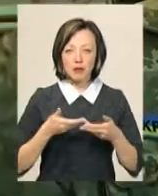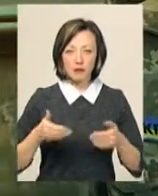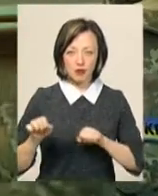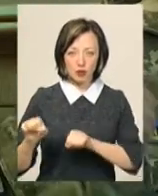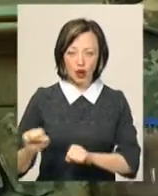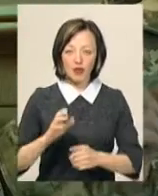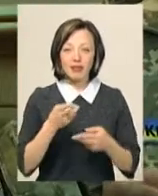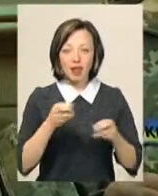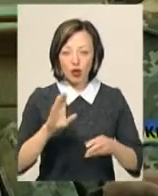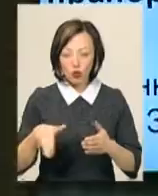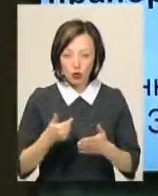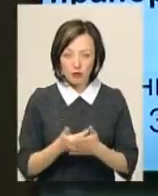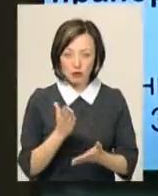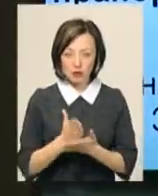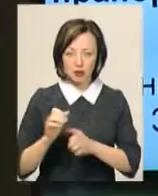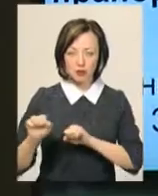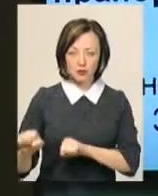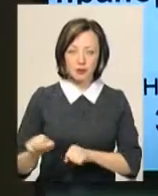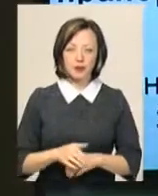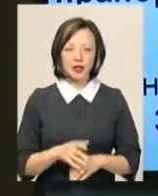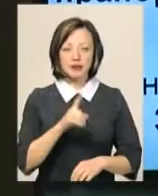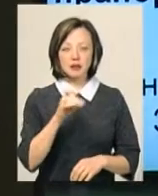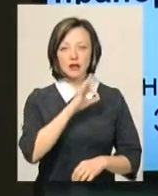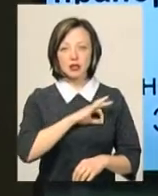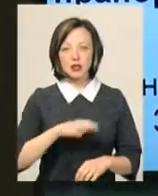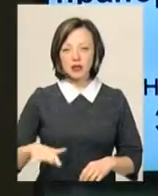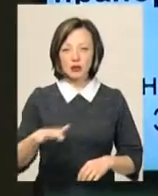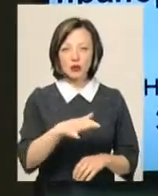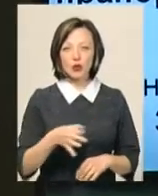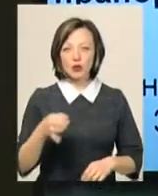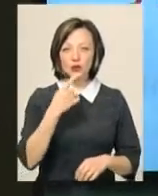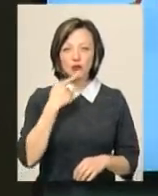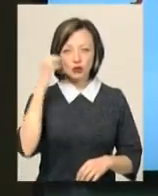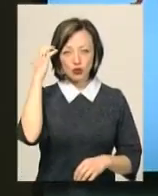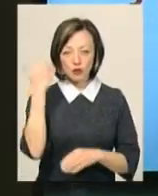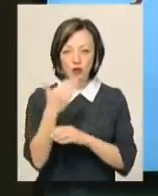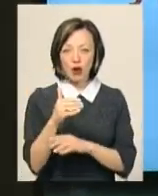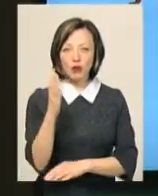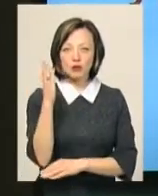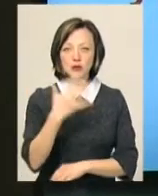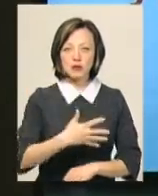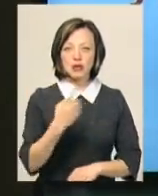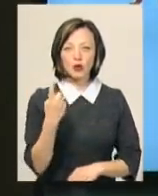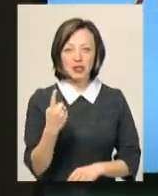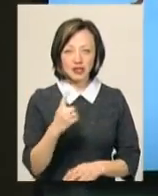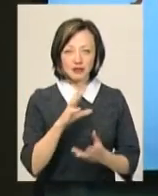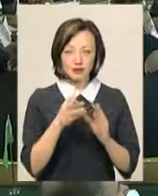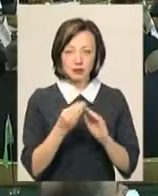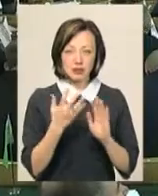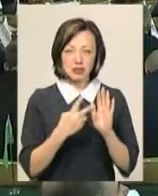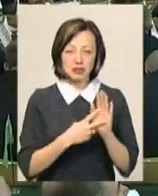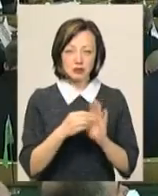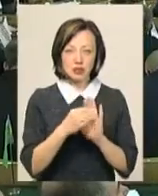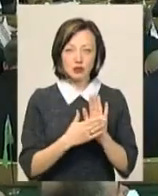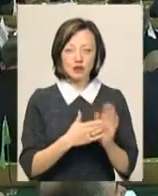де до сих пір тримаємо оборону. За використання на території області червоно-чорного стягу голосує 51 з 57